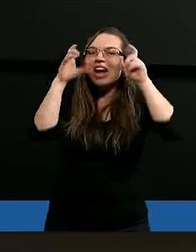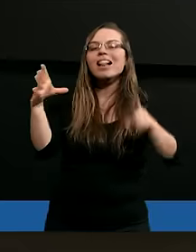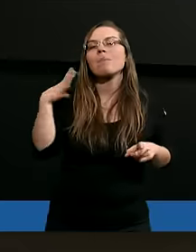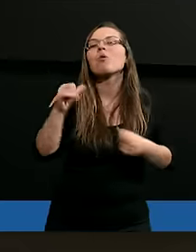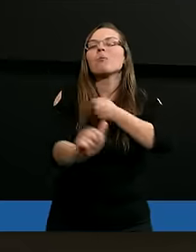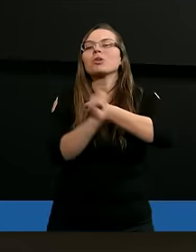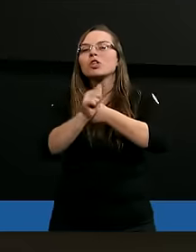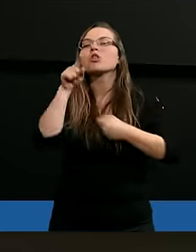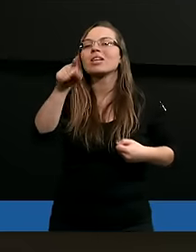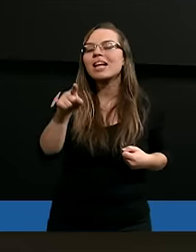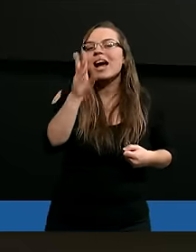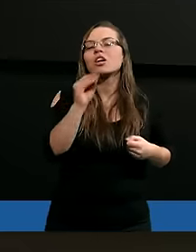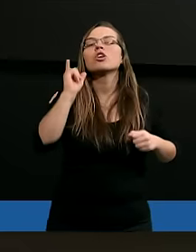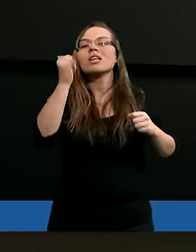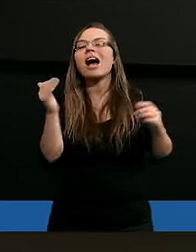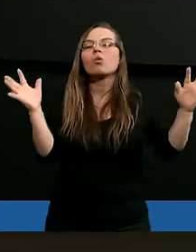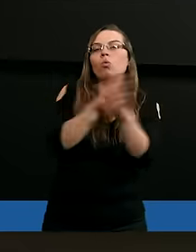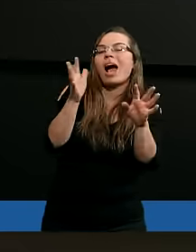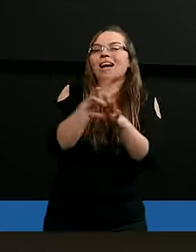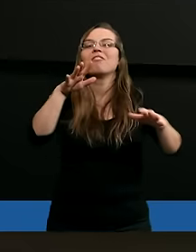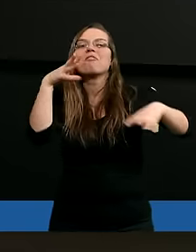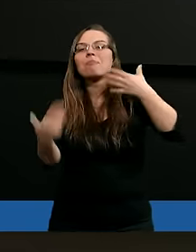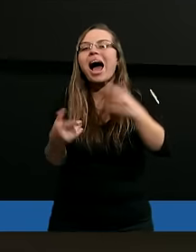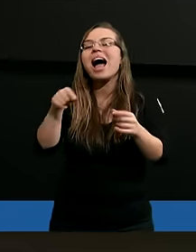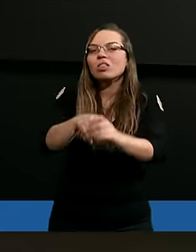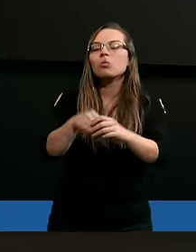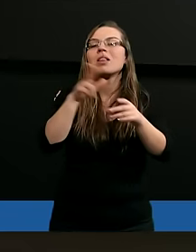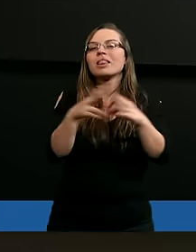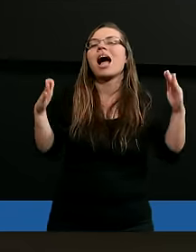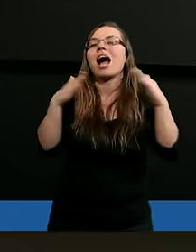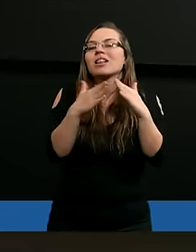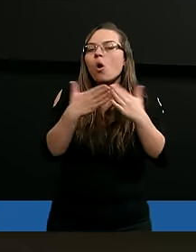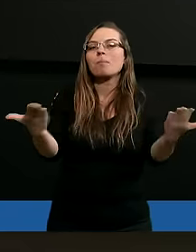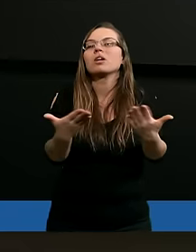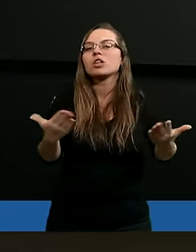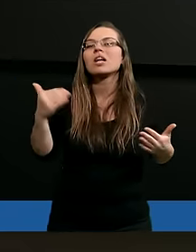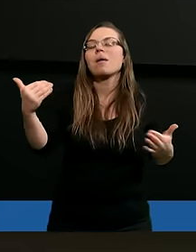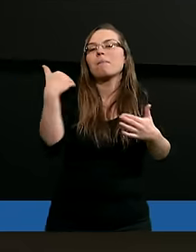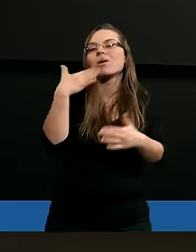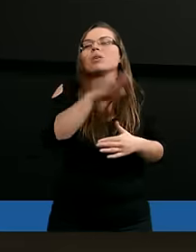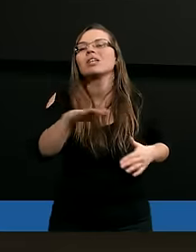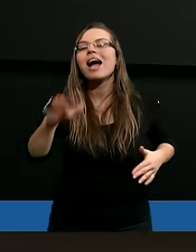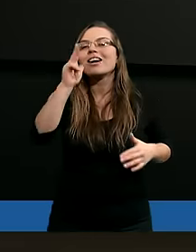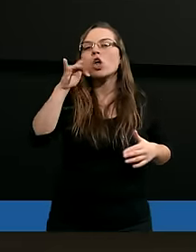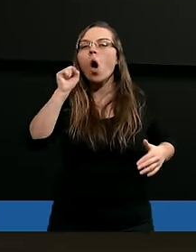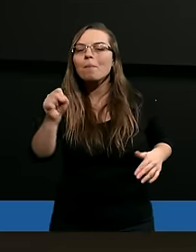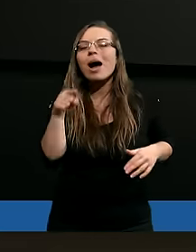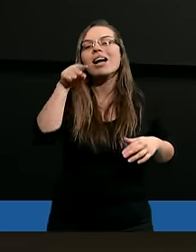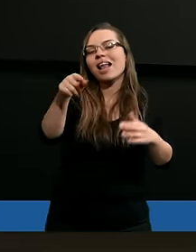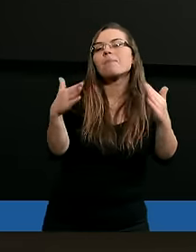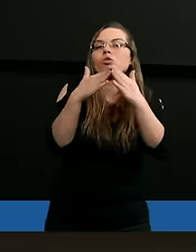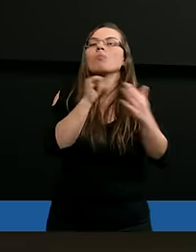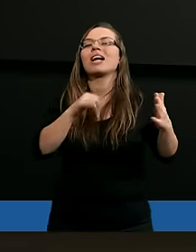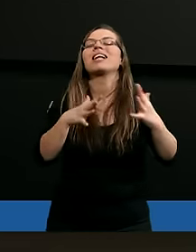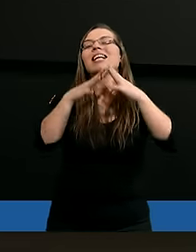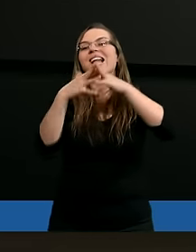przyczyną tego, że jakieś huragany spadły na dom, gdzie były dzieci Hioba, dom się